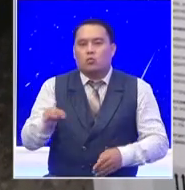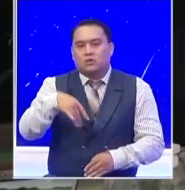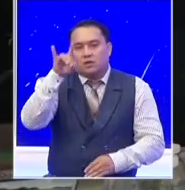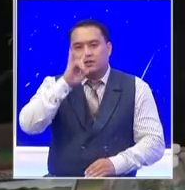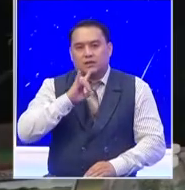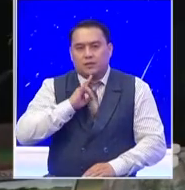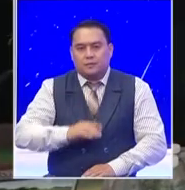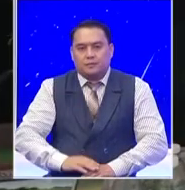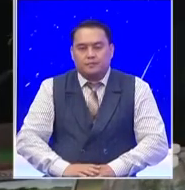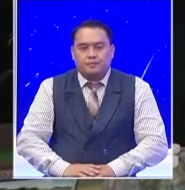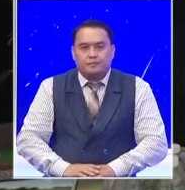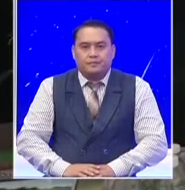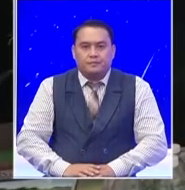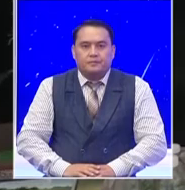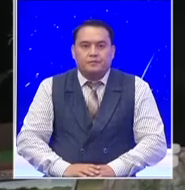Казахстана.